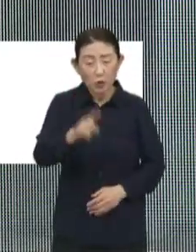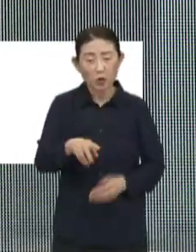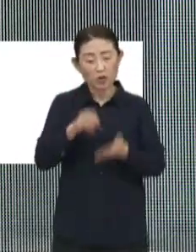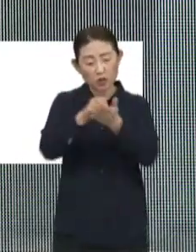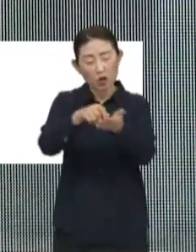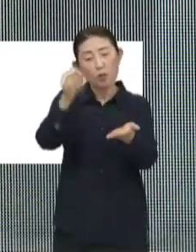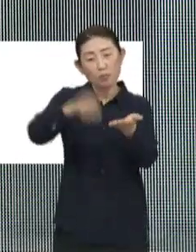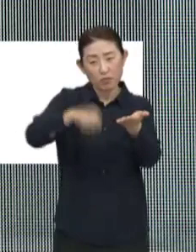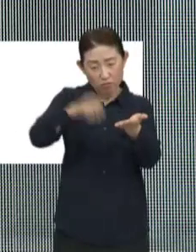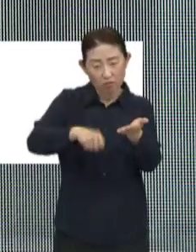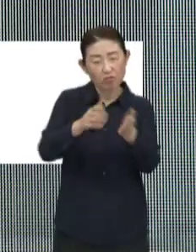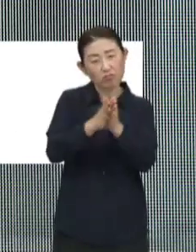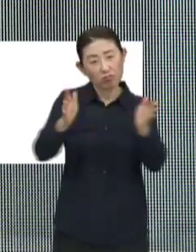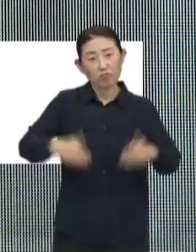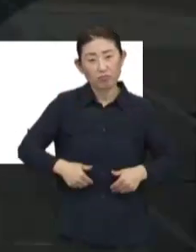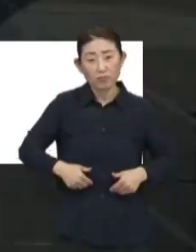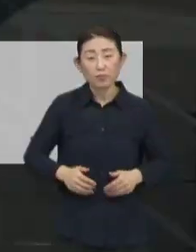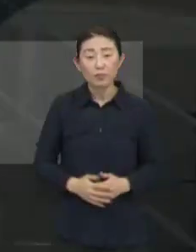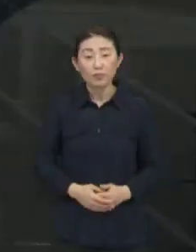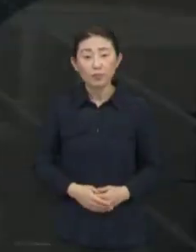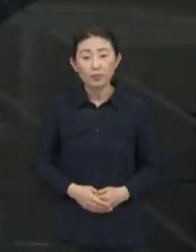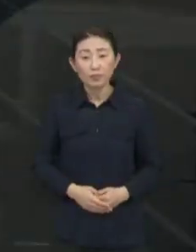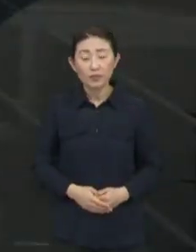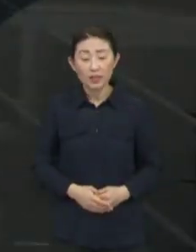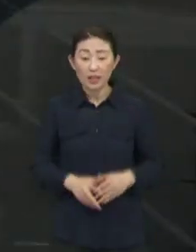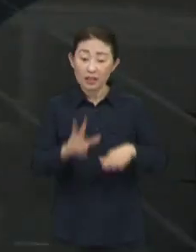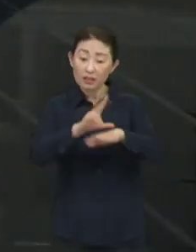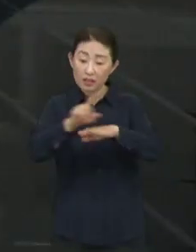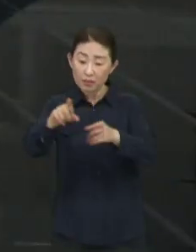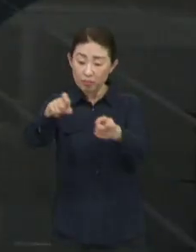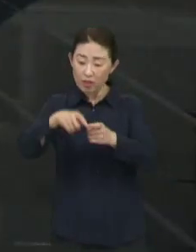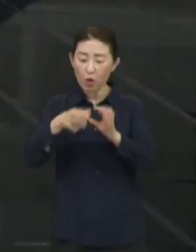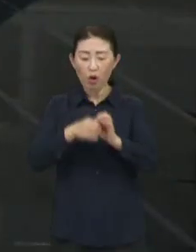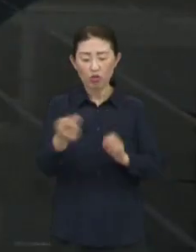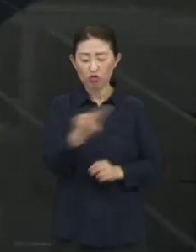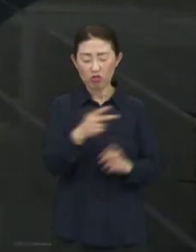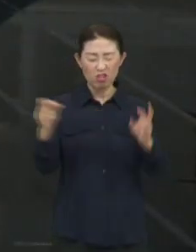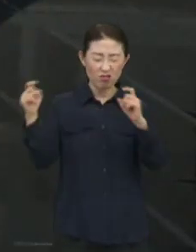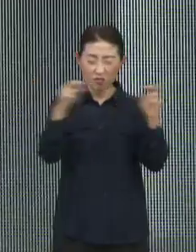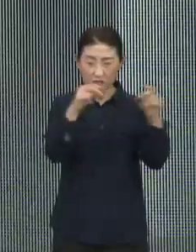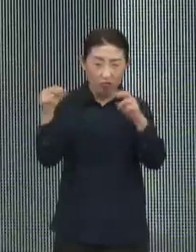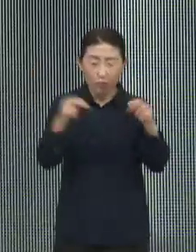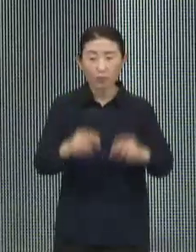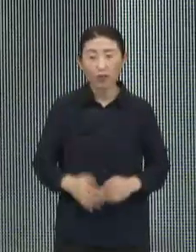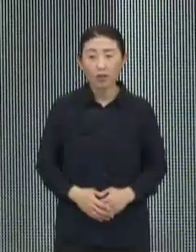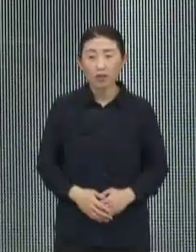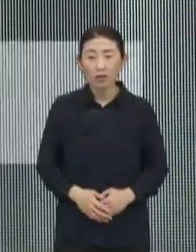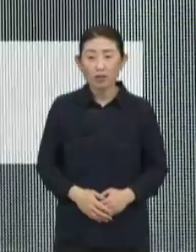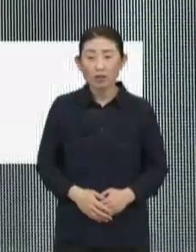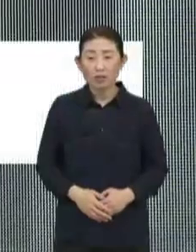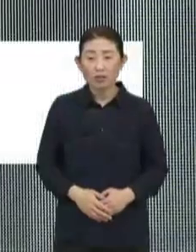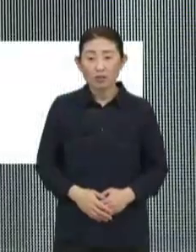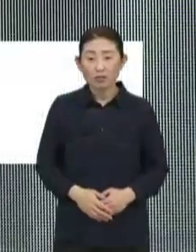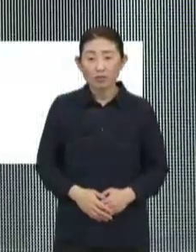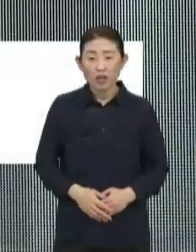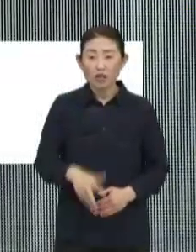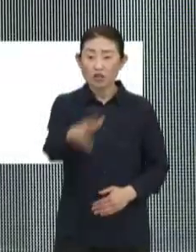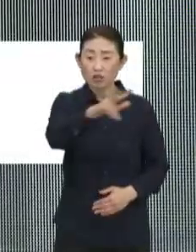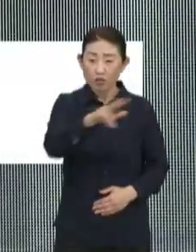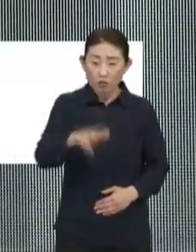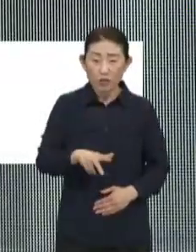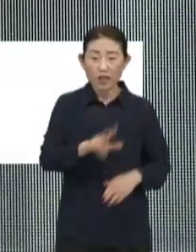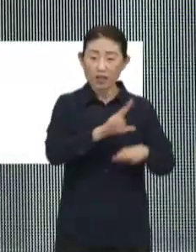취업비자를 도입할 필요가 있습니다. 트램 도입을 두고는 대립각을 세웠습니다. 전국에서 트램을 추진하려던 서울,